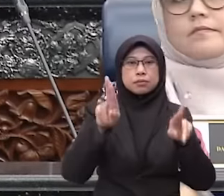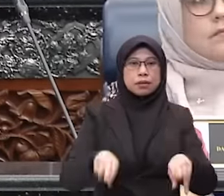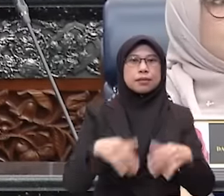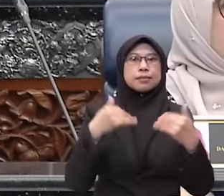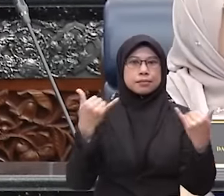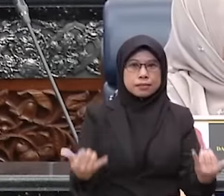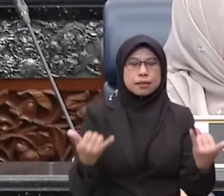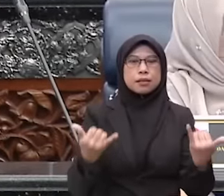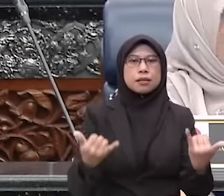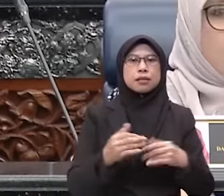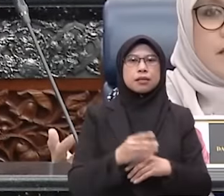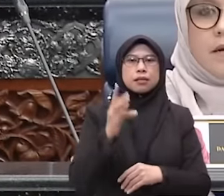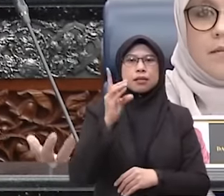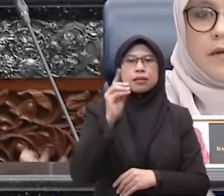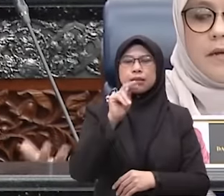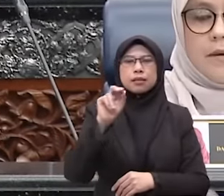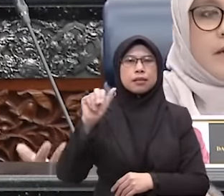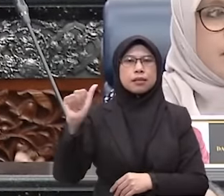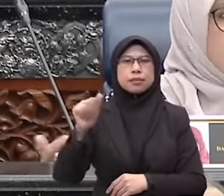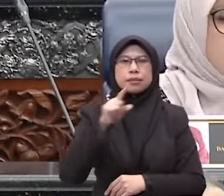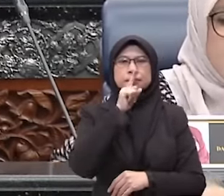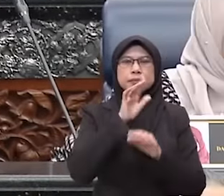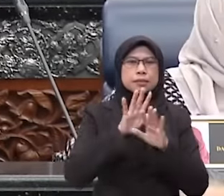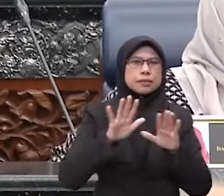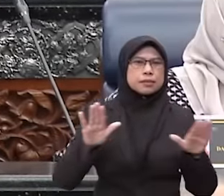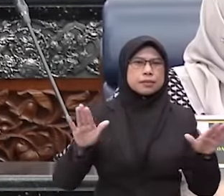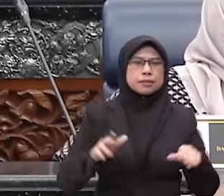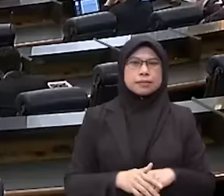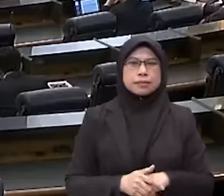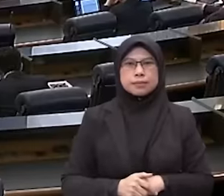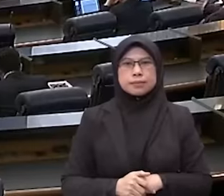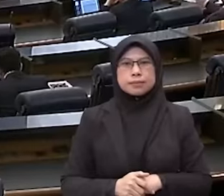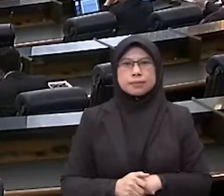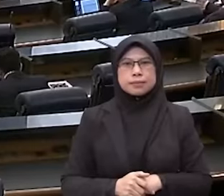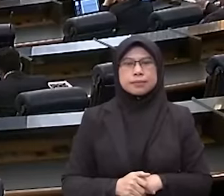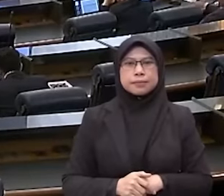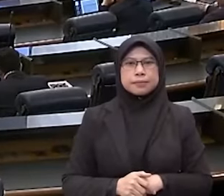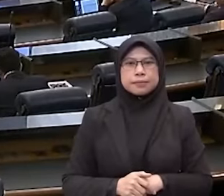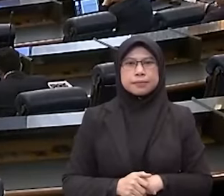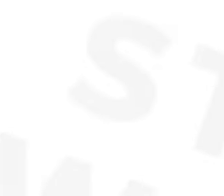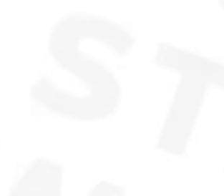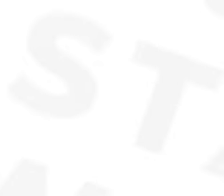sekarang ini isu DNA senyap sepi tidak ada suara ber yang berhmat